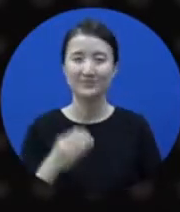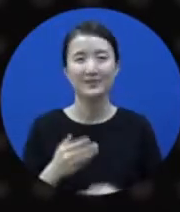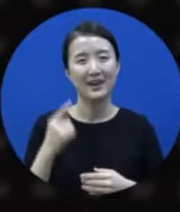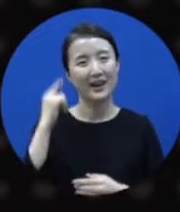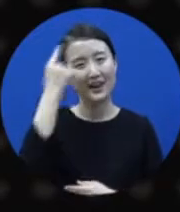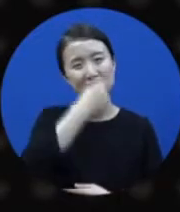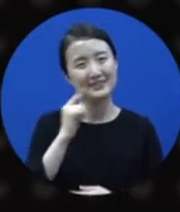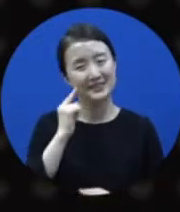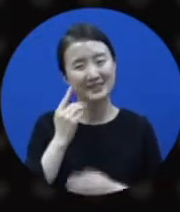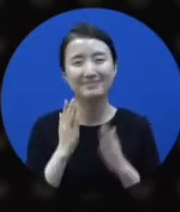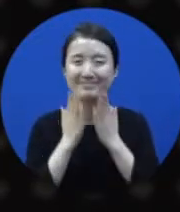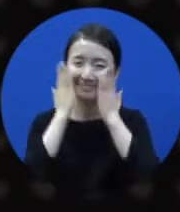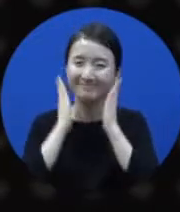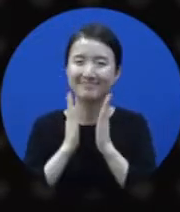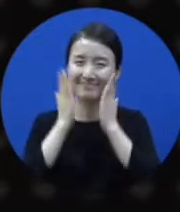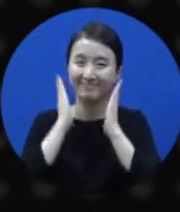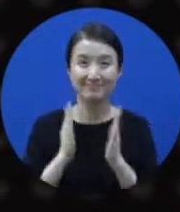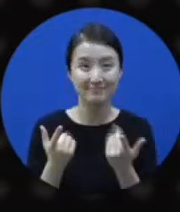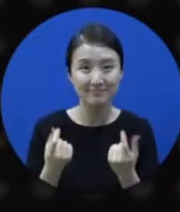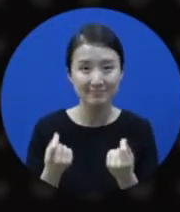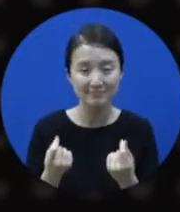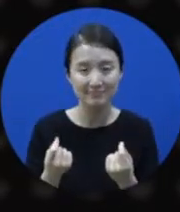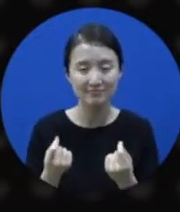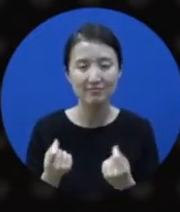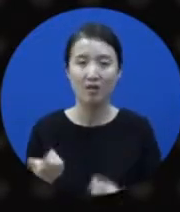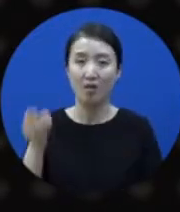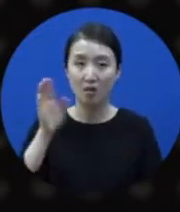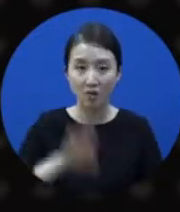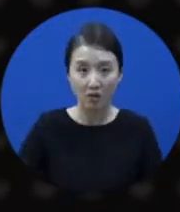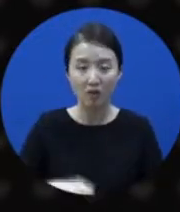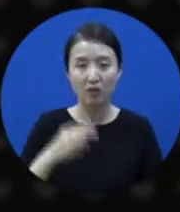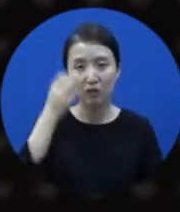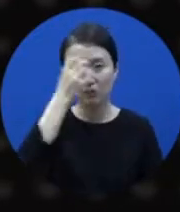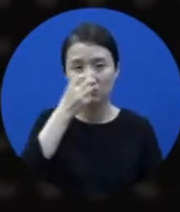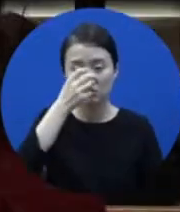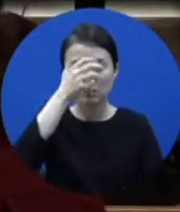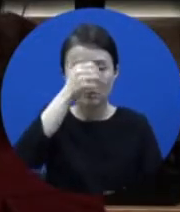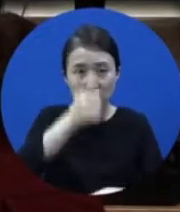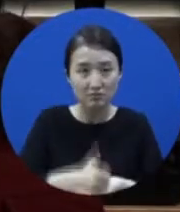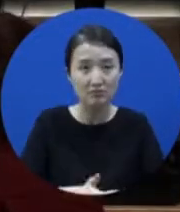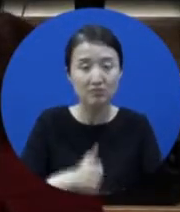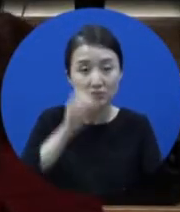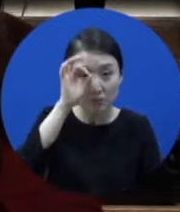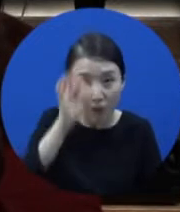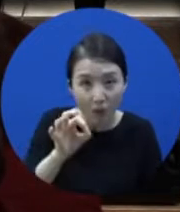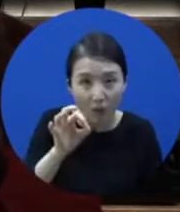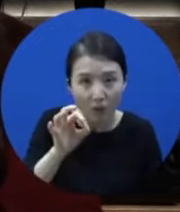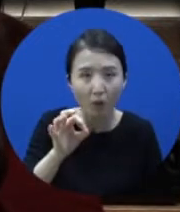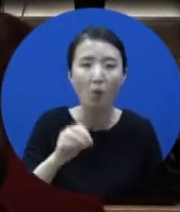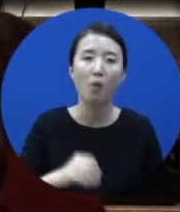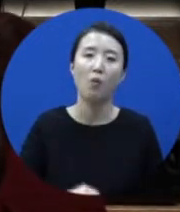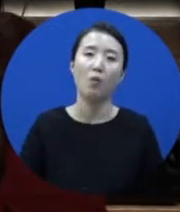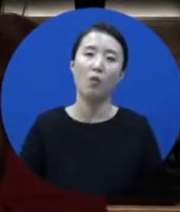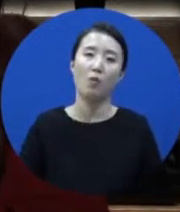전에는 마사지도 받고 좀 나가잖아요. 그런데 조사를 해봤더니 무려